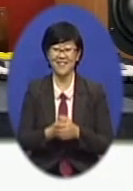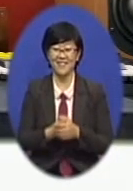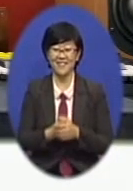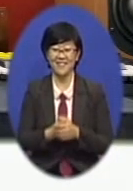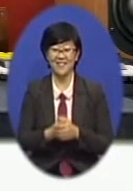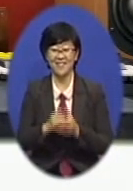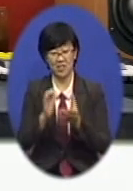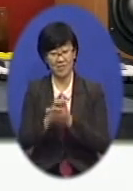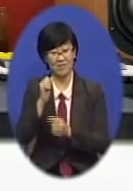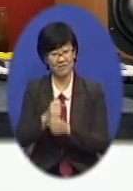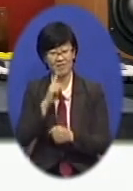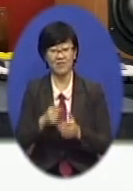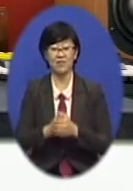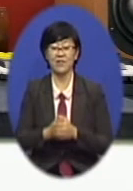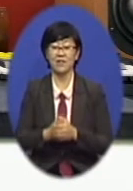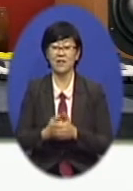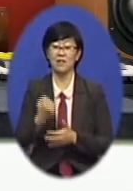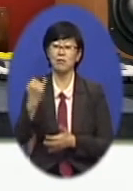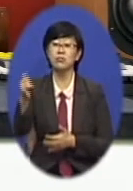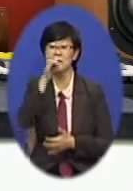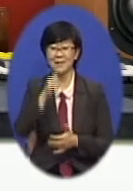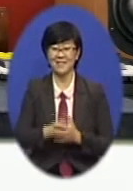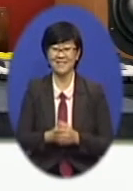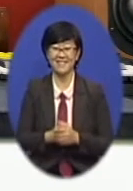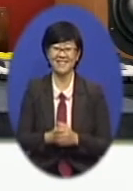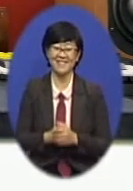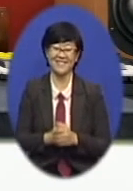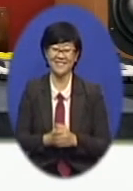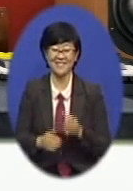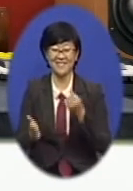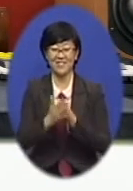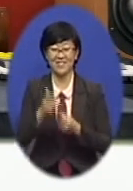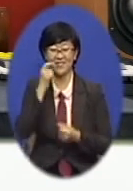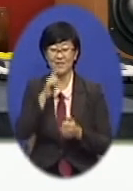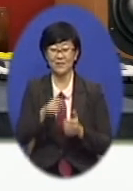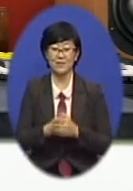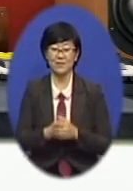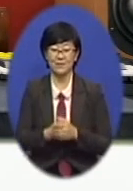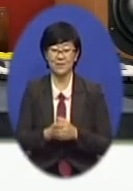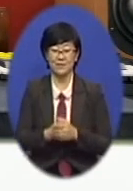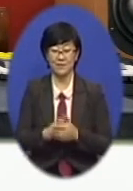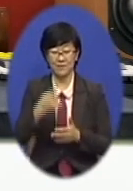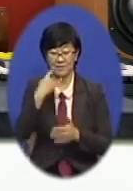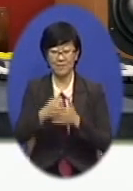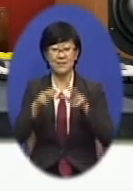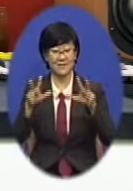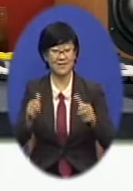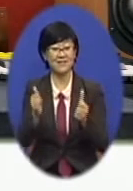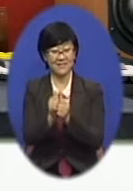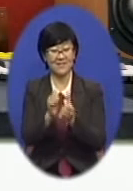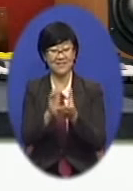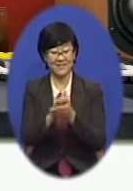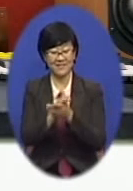사람을 친구로 있는데. 만드셔야죠. 네. 아, 임자가 다 있는데요. 아, 임자. 네. 그럼 어머니 지금이라도 남자친구